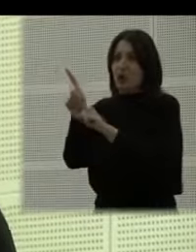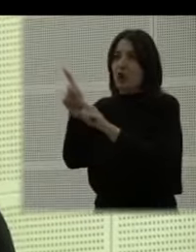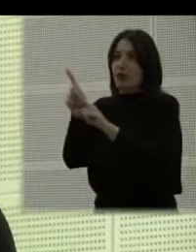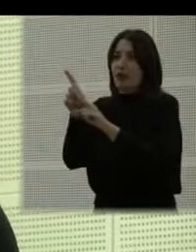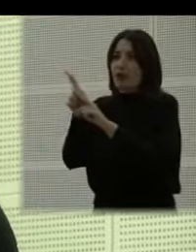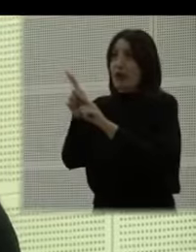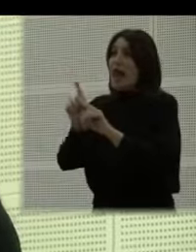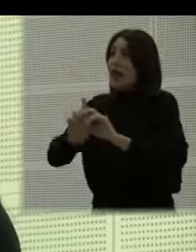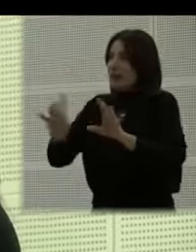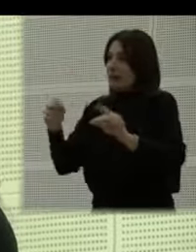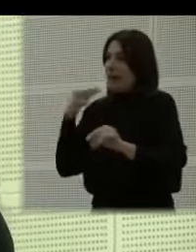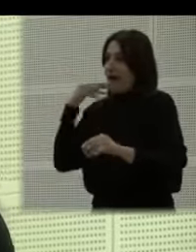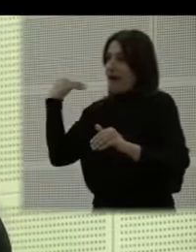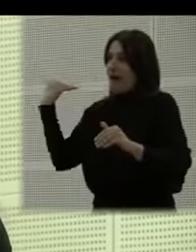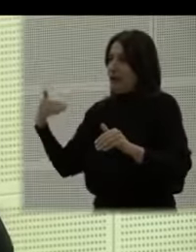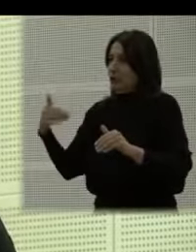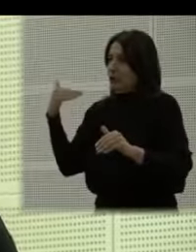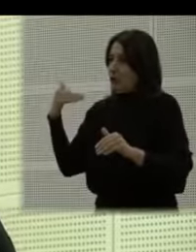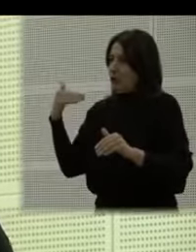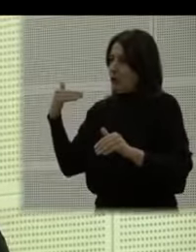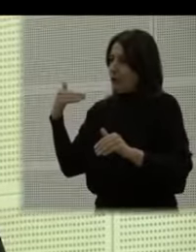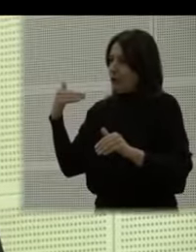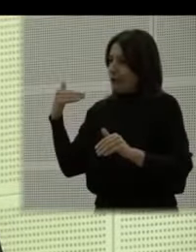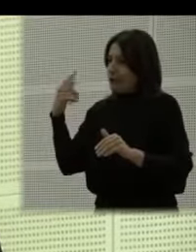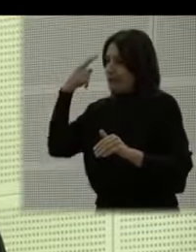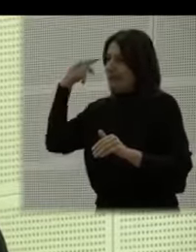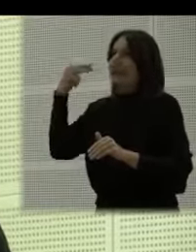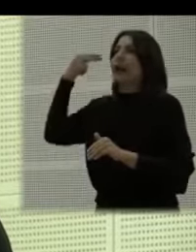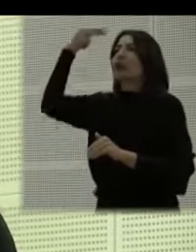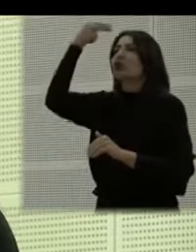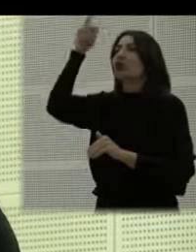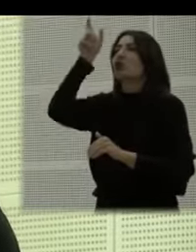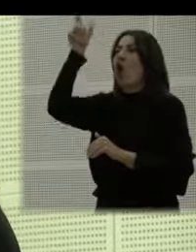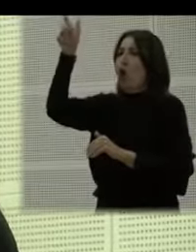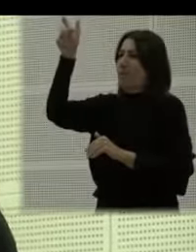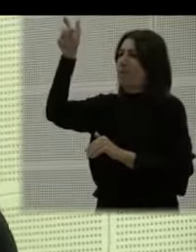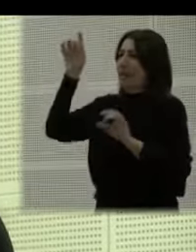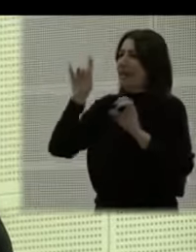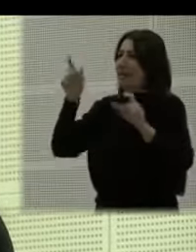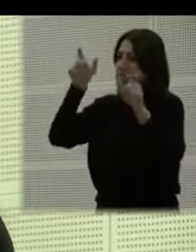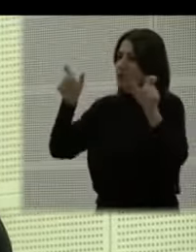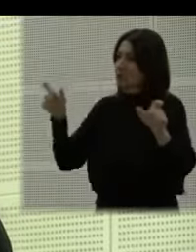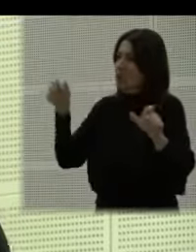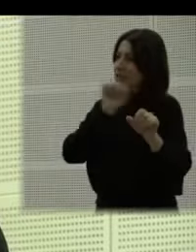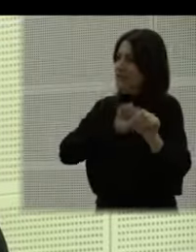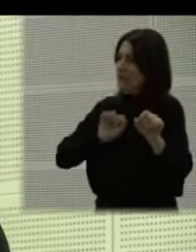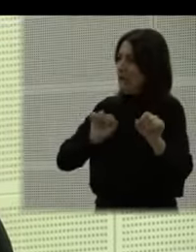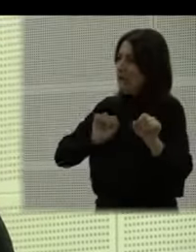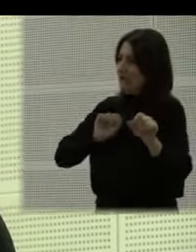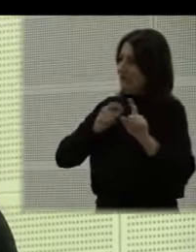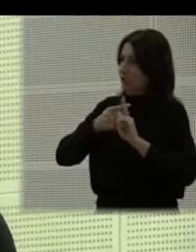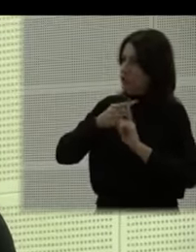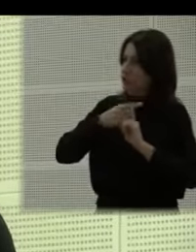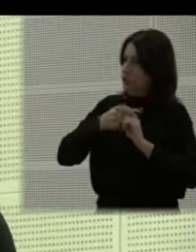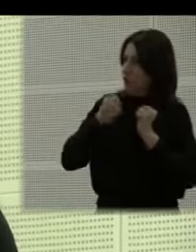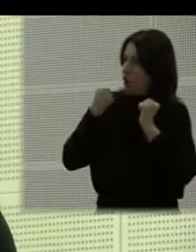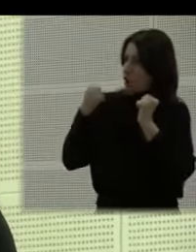la libertà. In nome della libertà abbiamo avuto gente che si è sacrificata